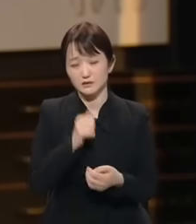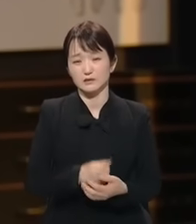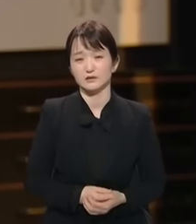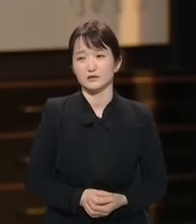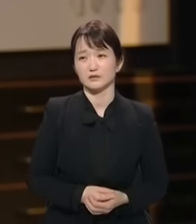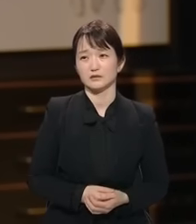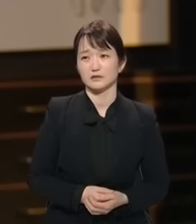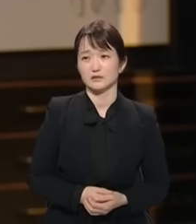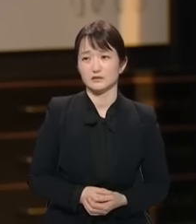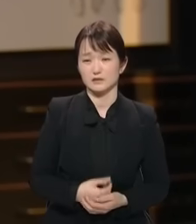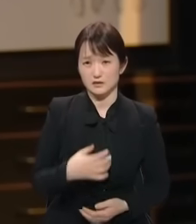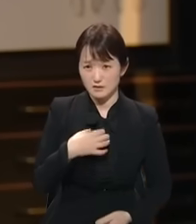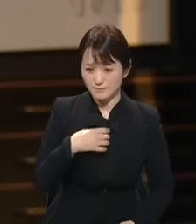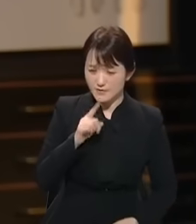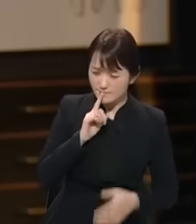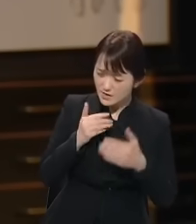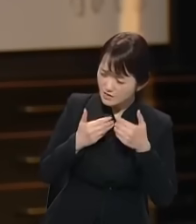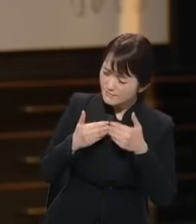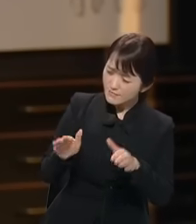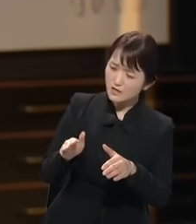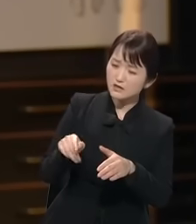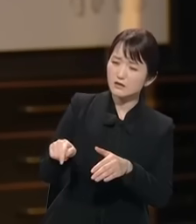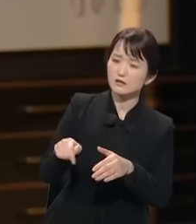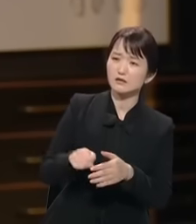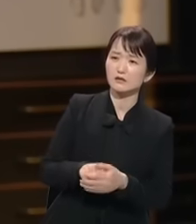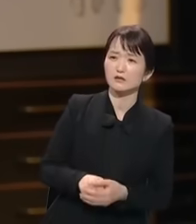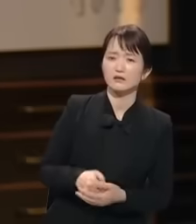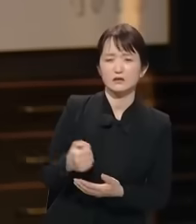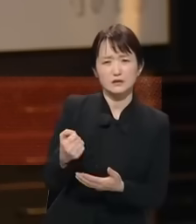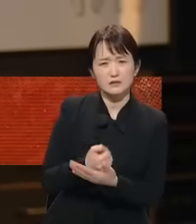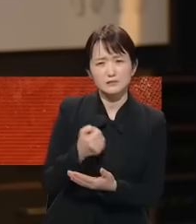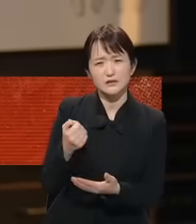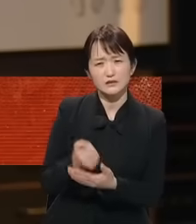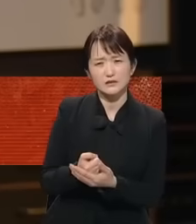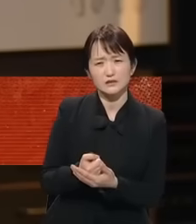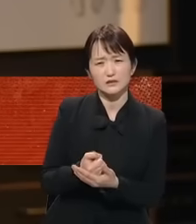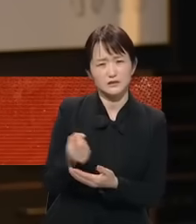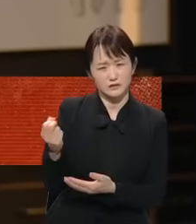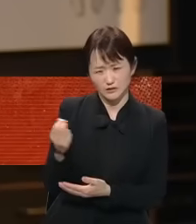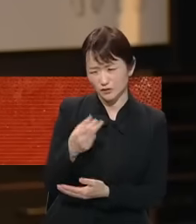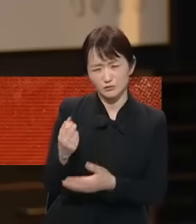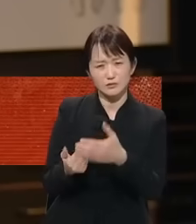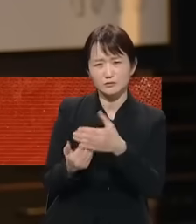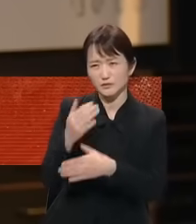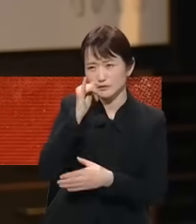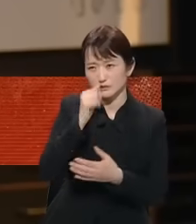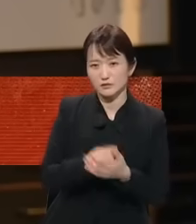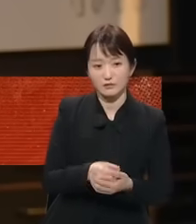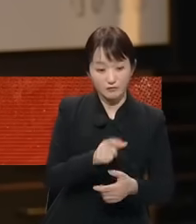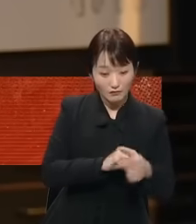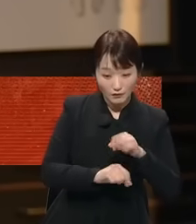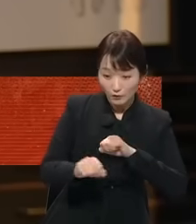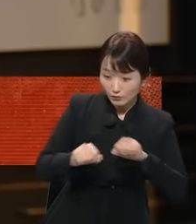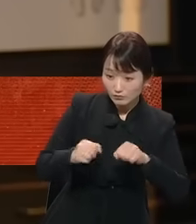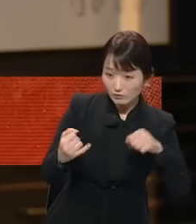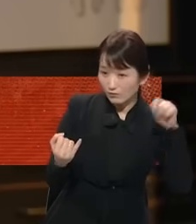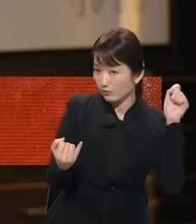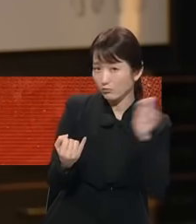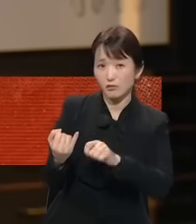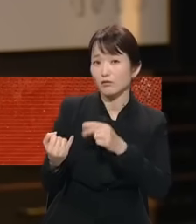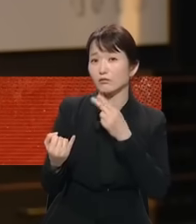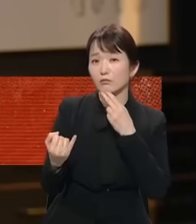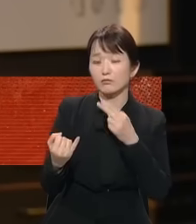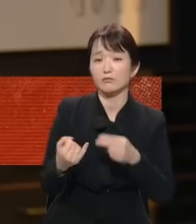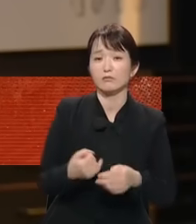사이에서 위협적인 말들이 오가는 정도까지는 정말 어찌 보면 안타깝지 흔한 일인데요. 이렇게 적극적으로 행동에 옮기는 경우는 좀처럼 없어요.